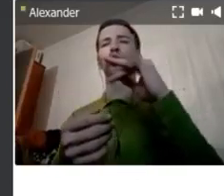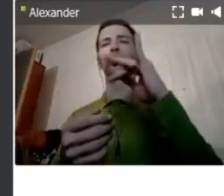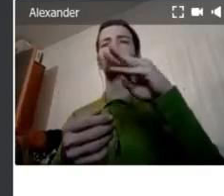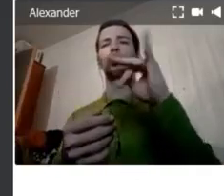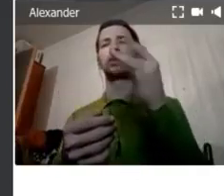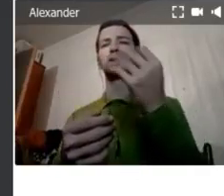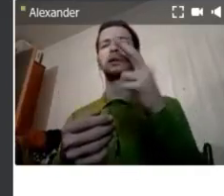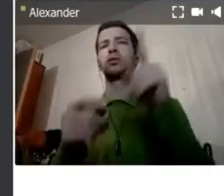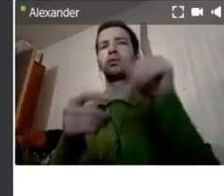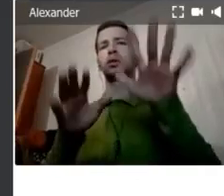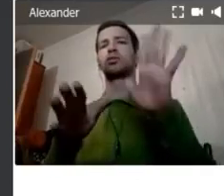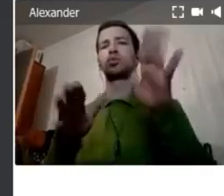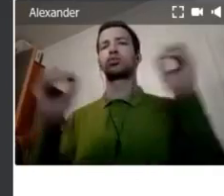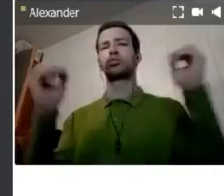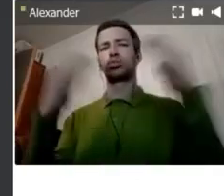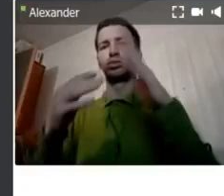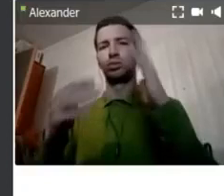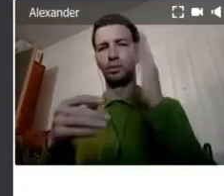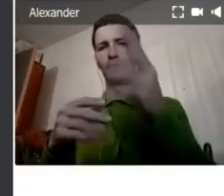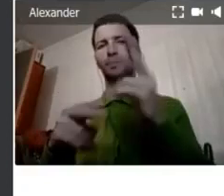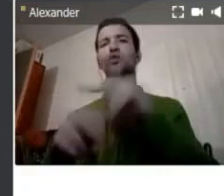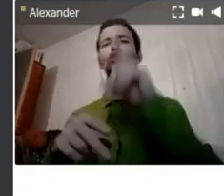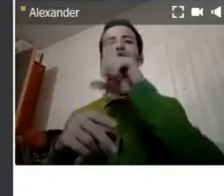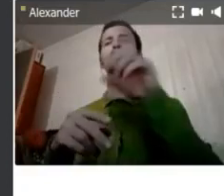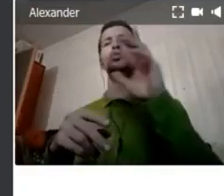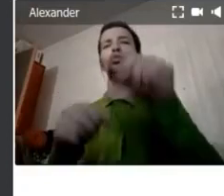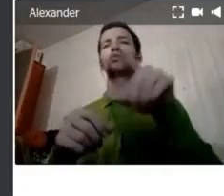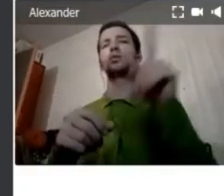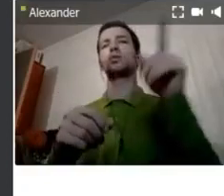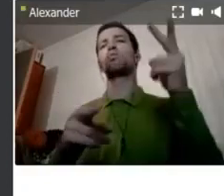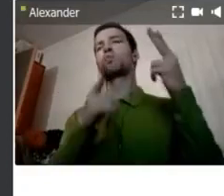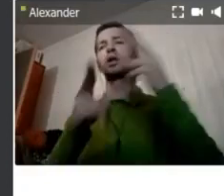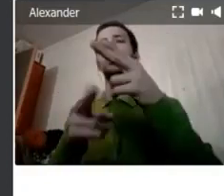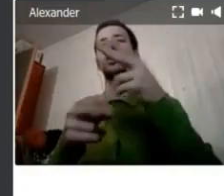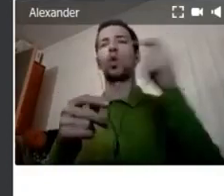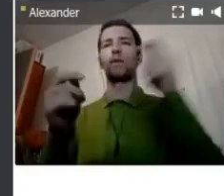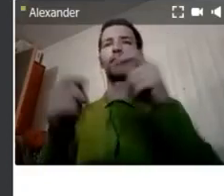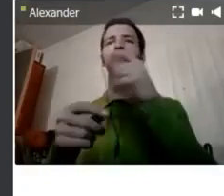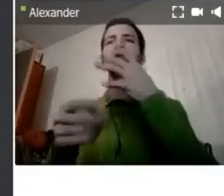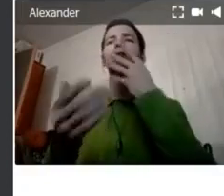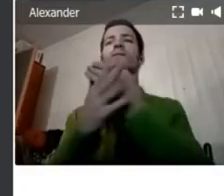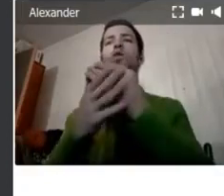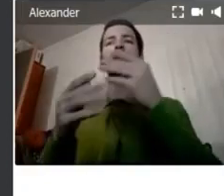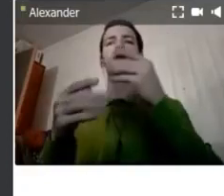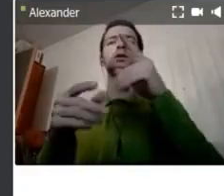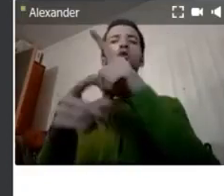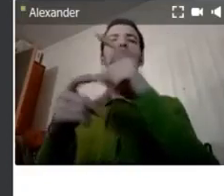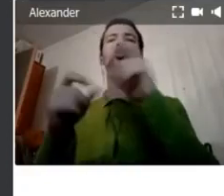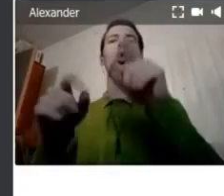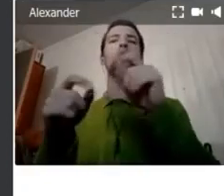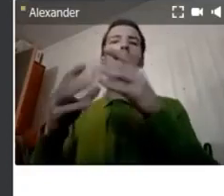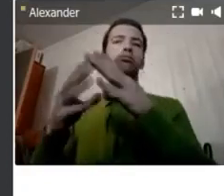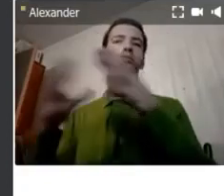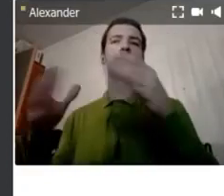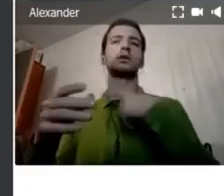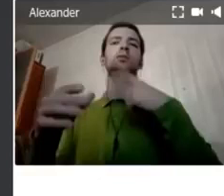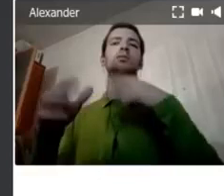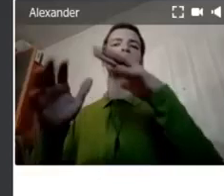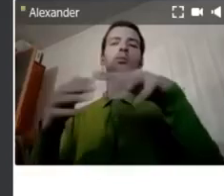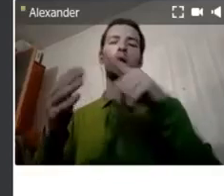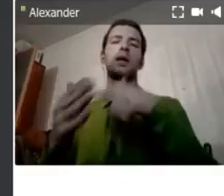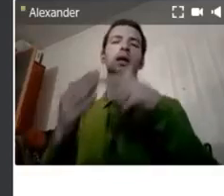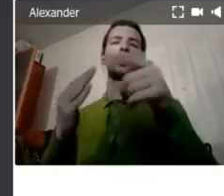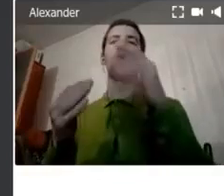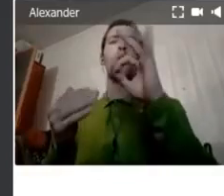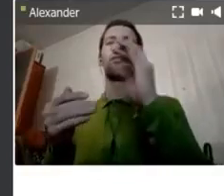продукт получить абсолютно несложно, даже если вы живете на территории СНГ. Про граждан Евросоюза и